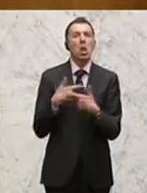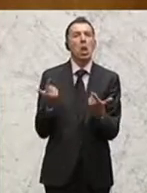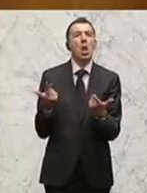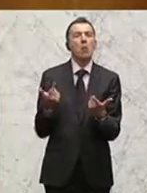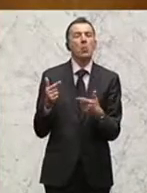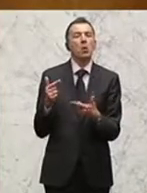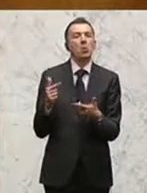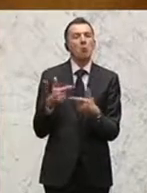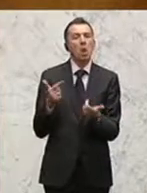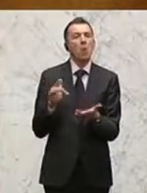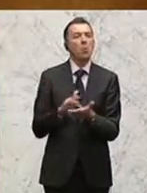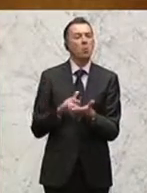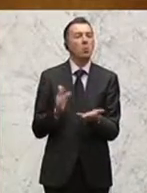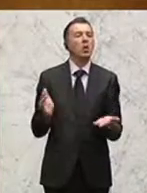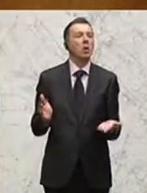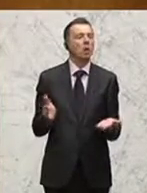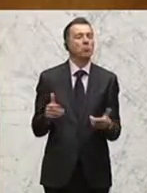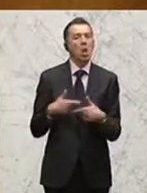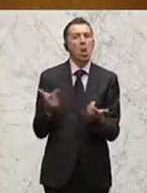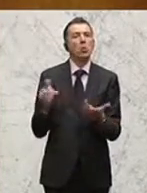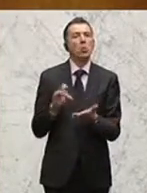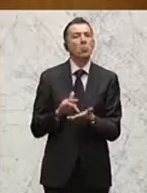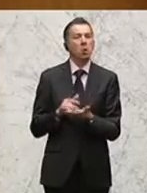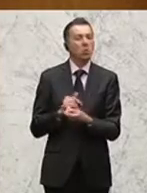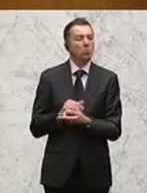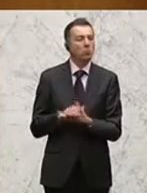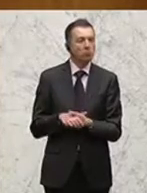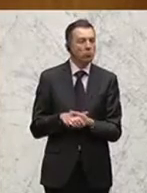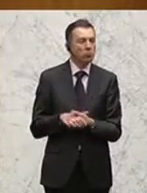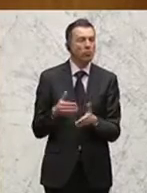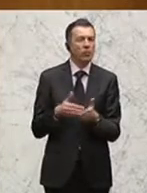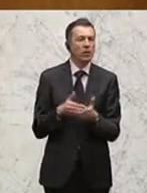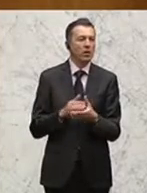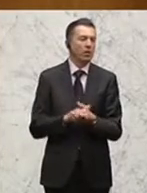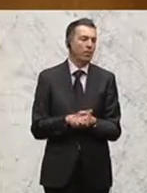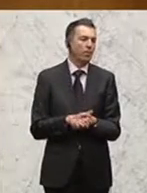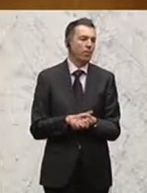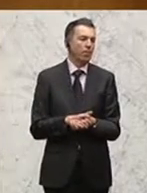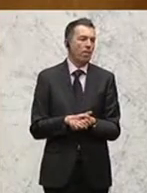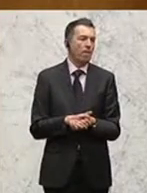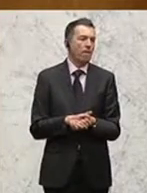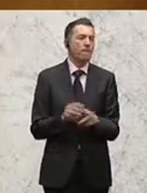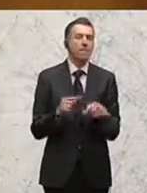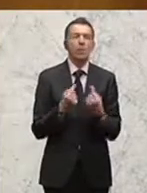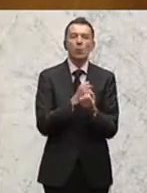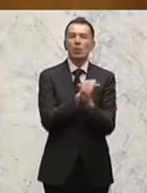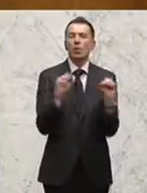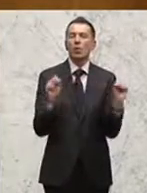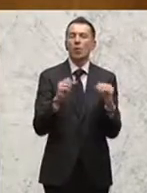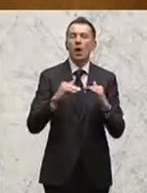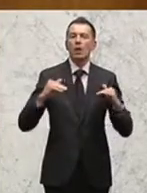legitimes Mittel angesehen und als legitimes Mittel auch verwendet. Hier werden unsere